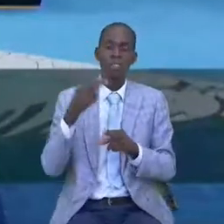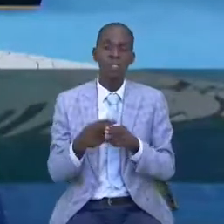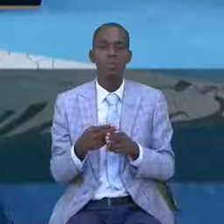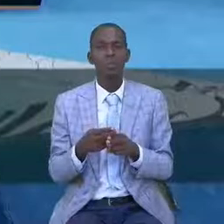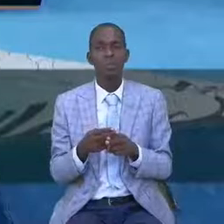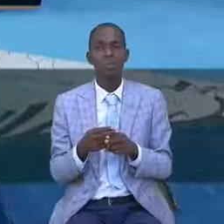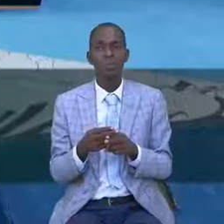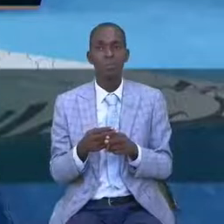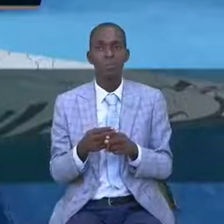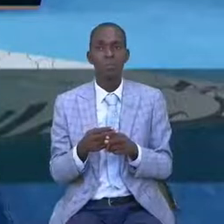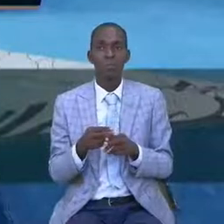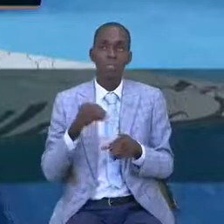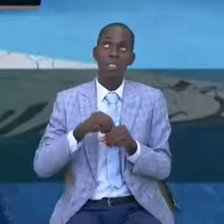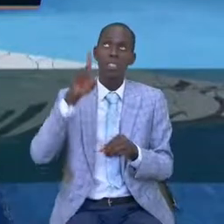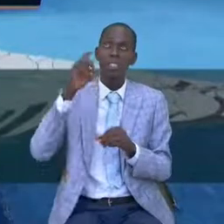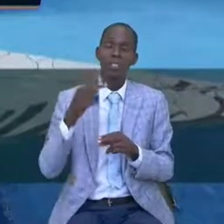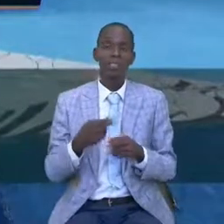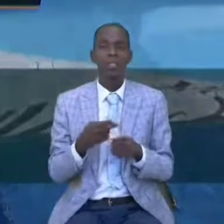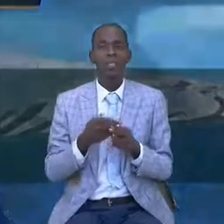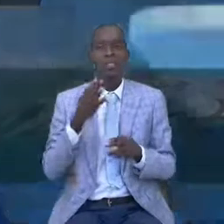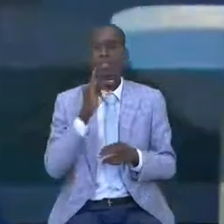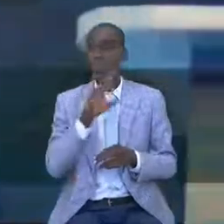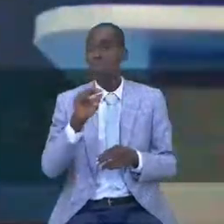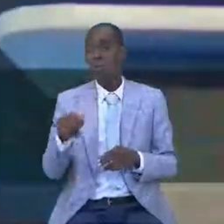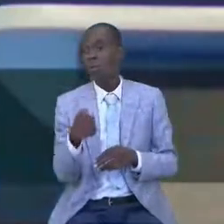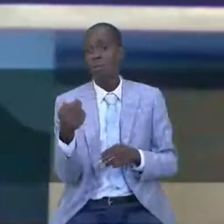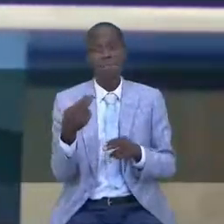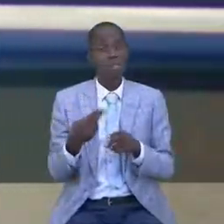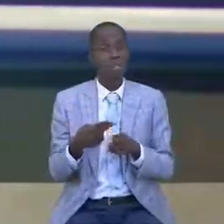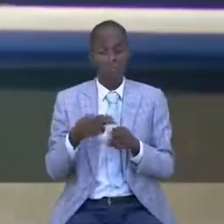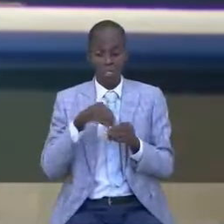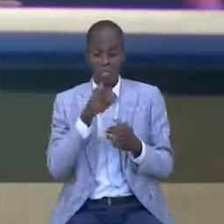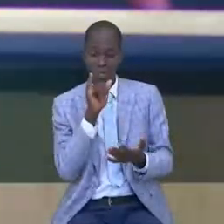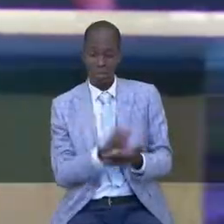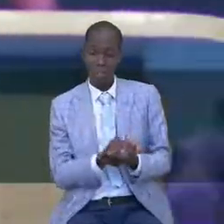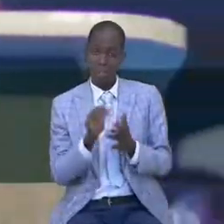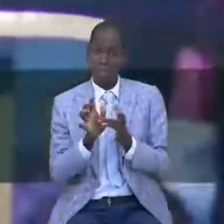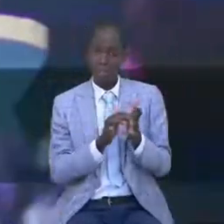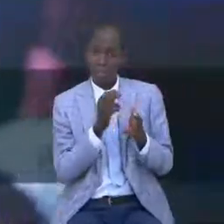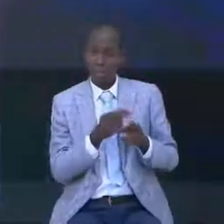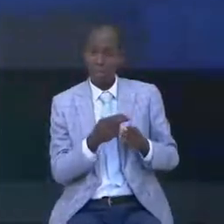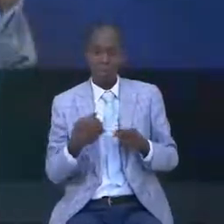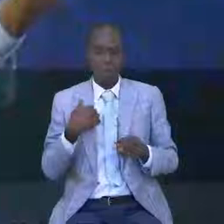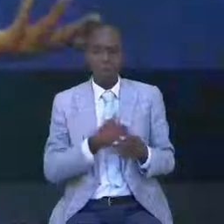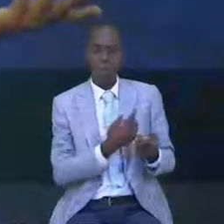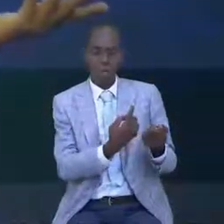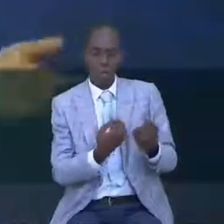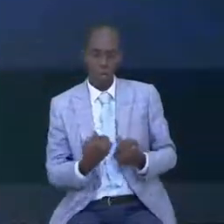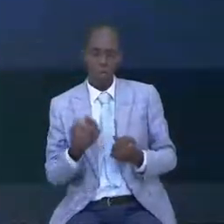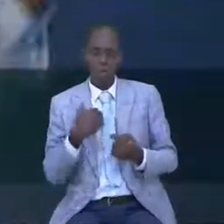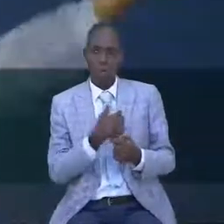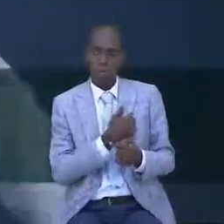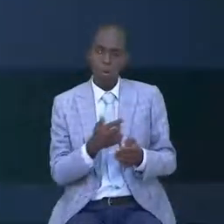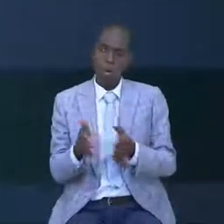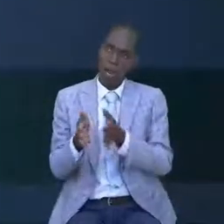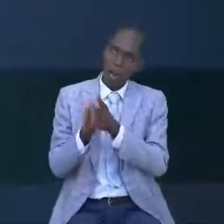du salut transformateur en son nom. Il n'y a point d'autre nom. En